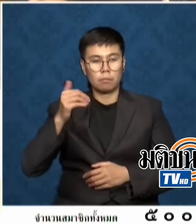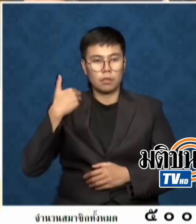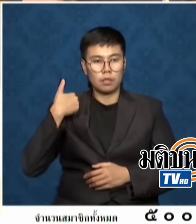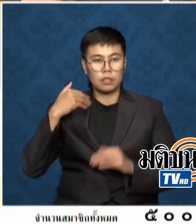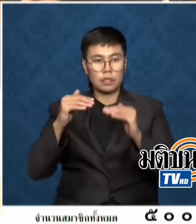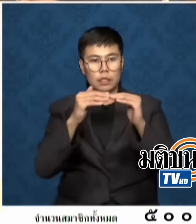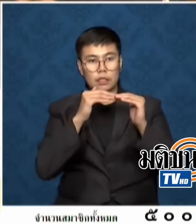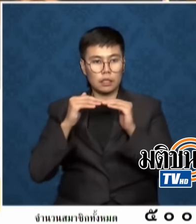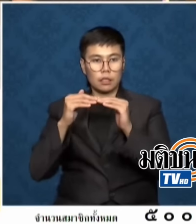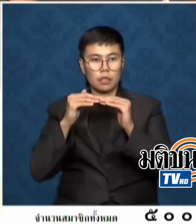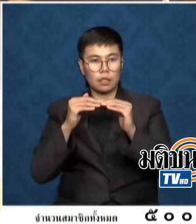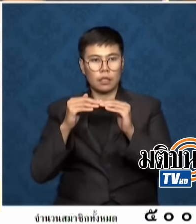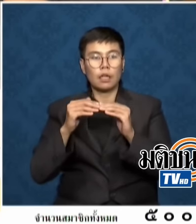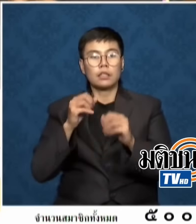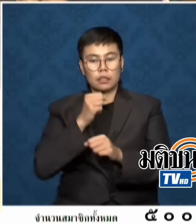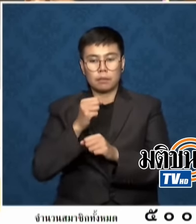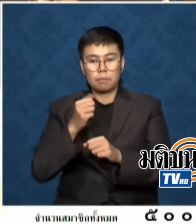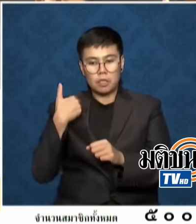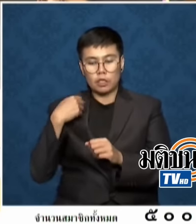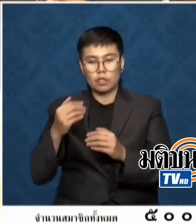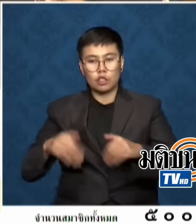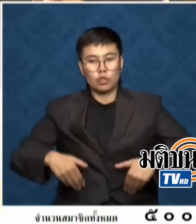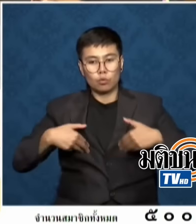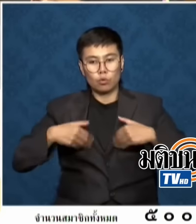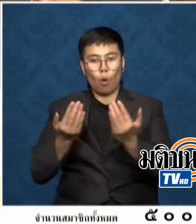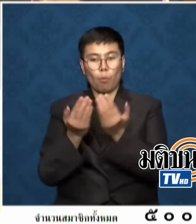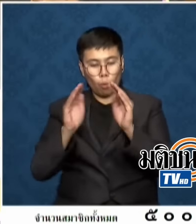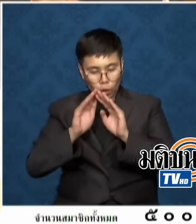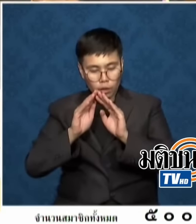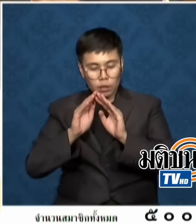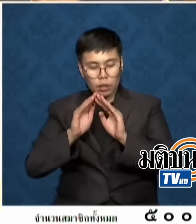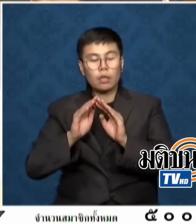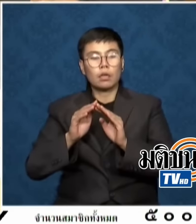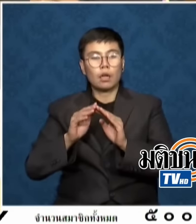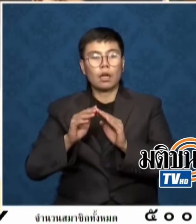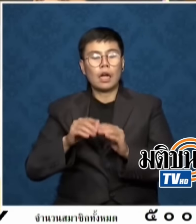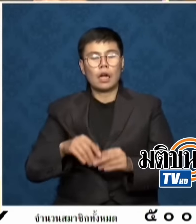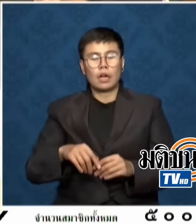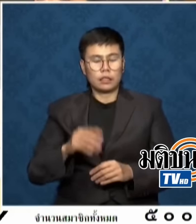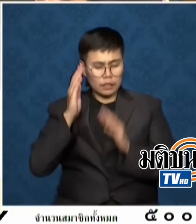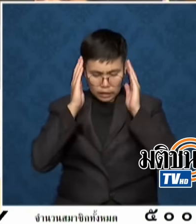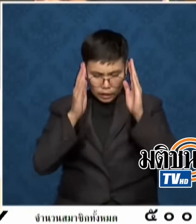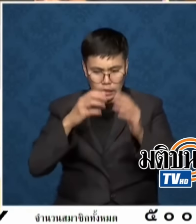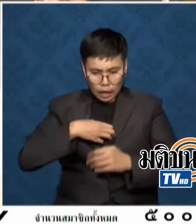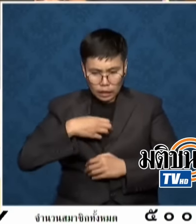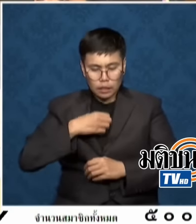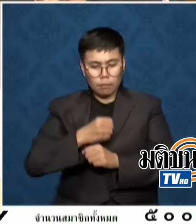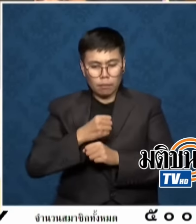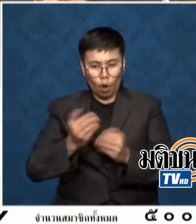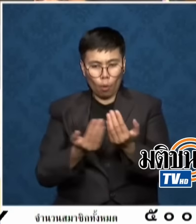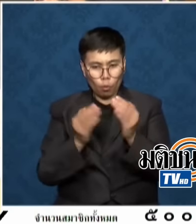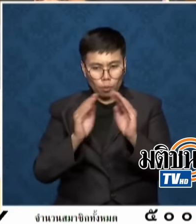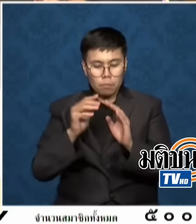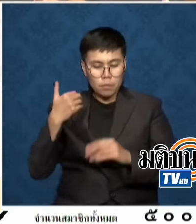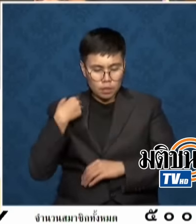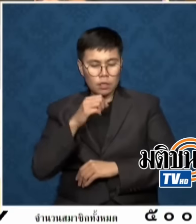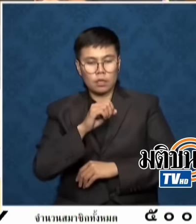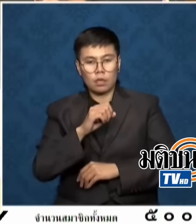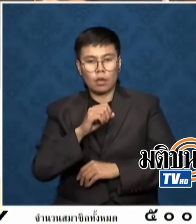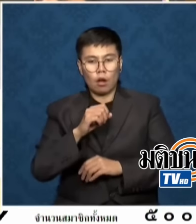ธิในการก่อตั้งครอบครัวเพราะการสมรสนั้นเนี่ยคือเจตจำนงในการก่อตั้งครอบครัว การก่อตั้งครอบครัวก็จะต้องมีสมาชิกในคร